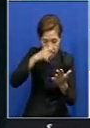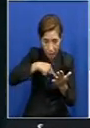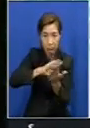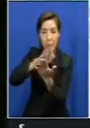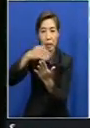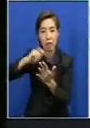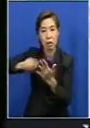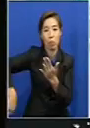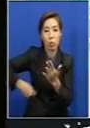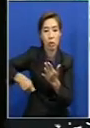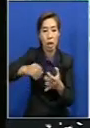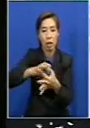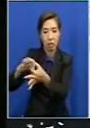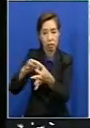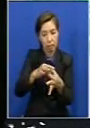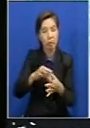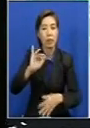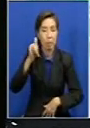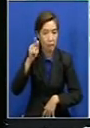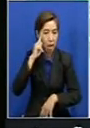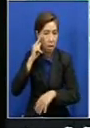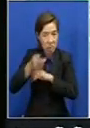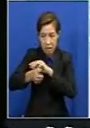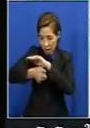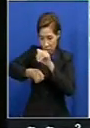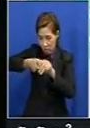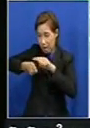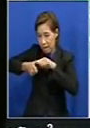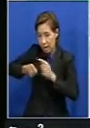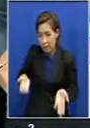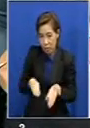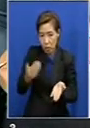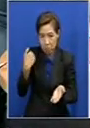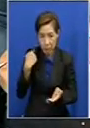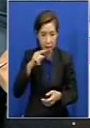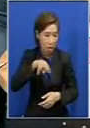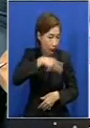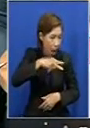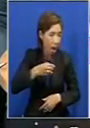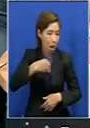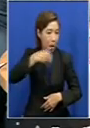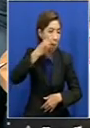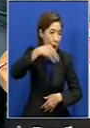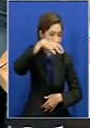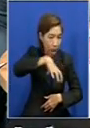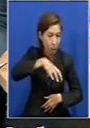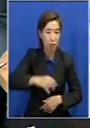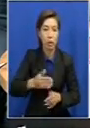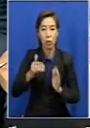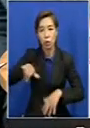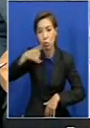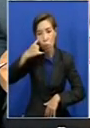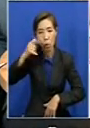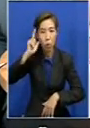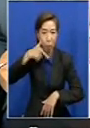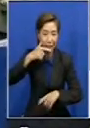ทศกัมพูชาอาจจะมีคนให้การสนับสนุนรวมถึงผู้จัดหา call center และบ้านเจ้าของบัญชีด้วยจากกรณี